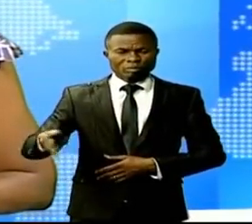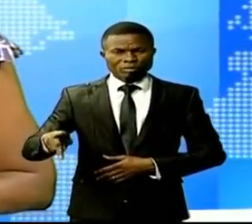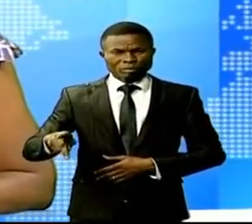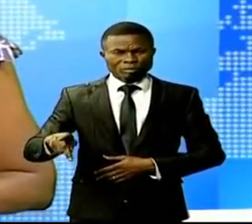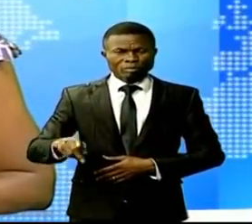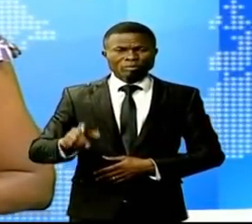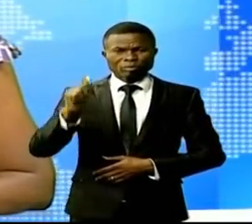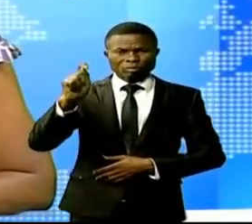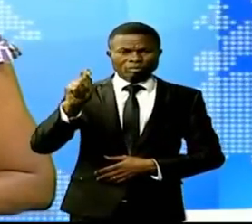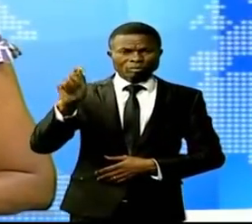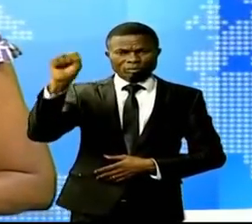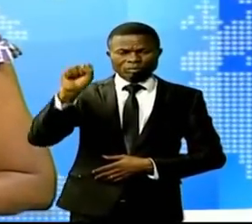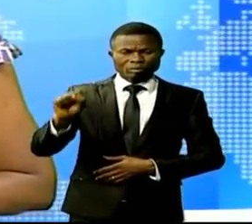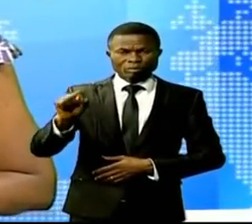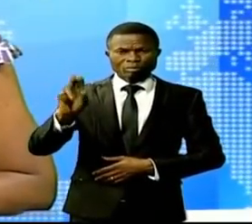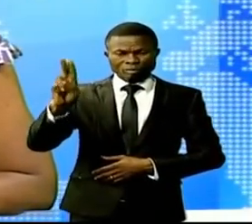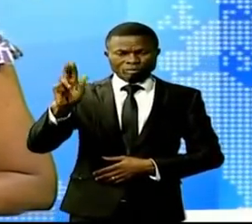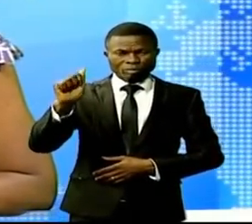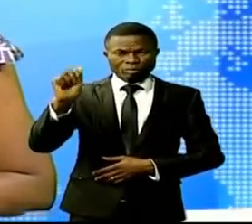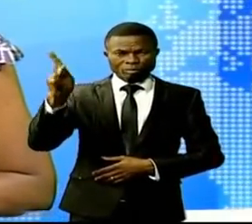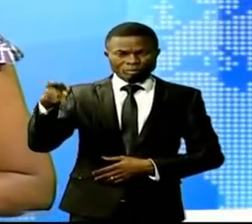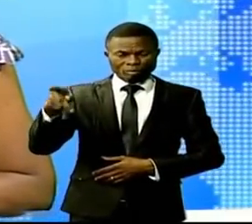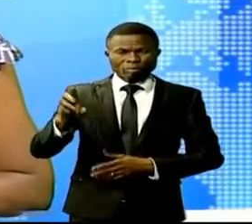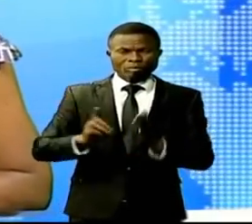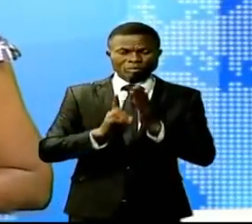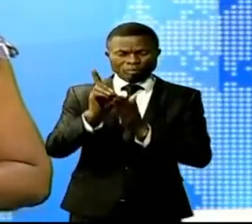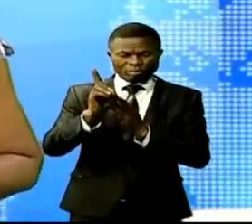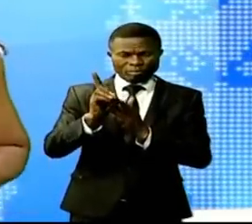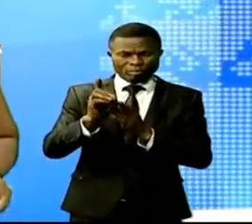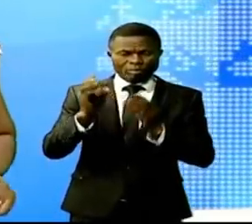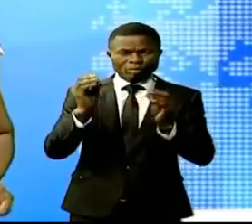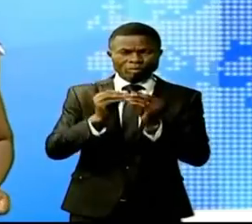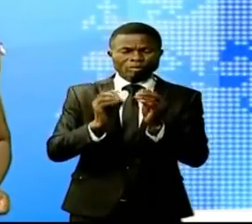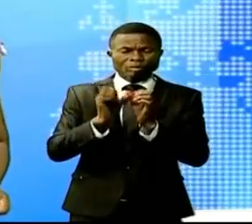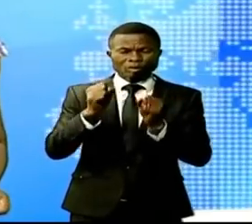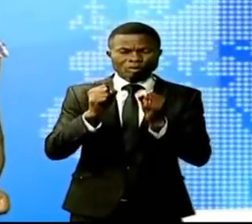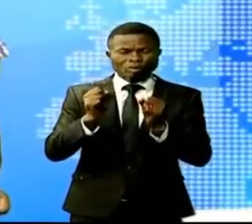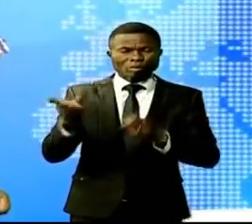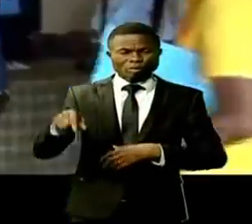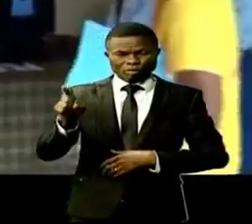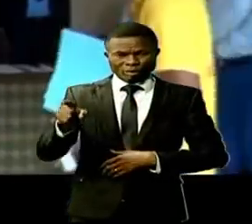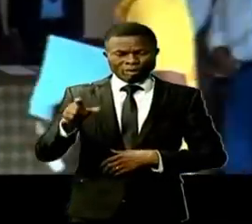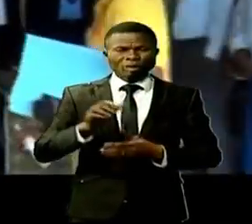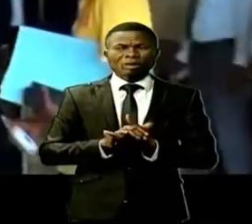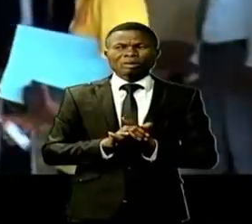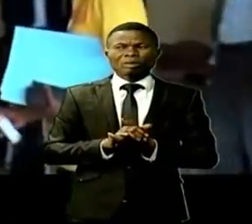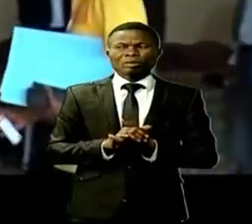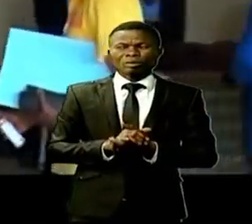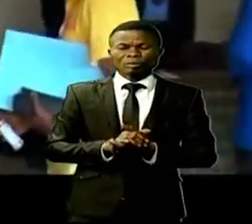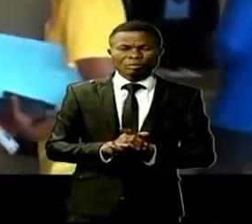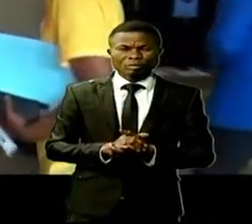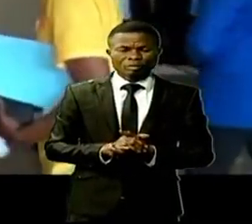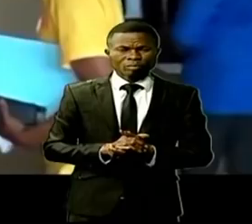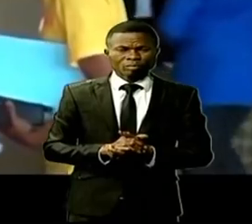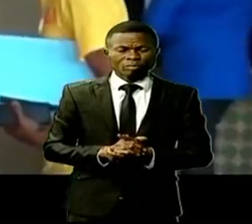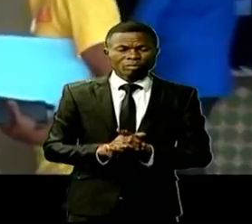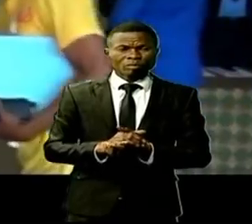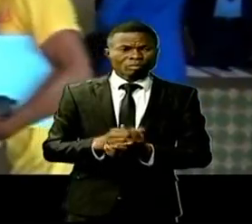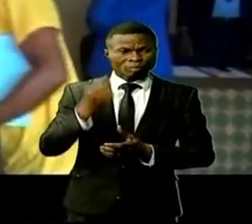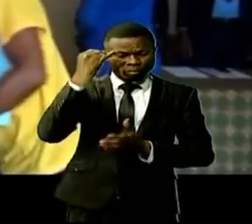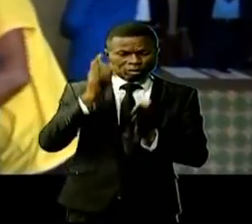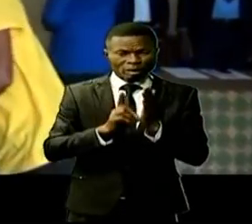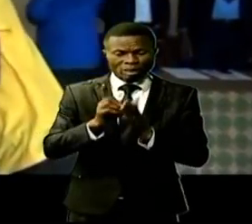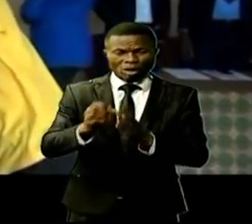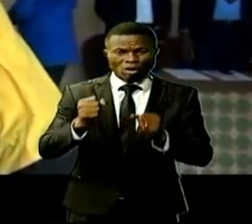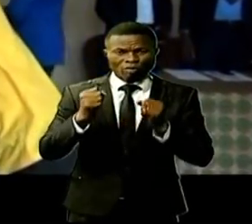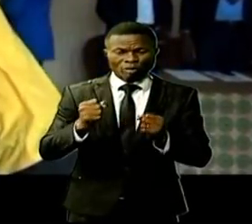la Choapa pour parler de l'atelier sur le développement durable de cette province. Choapa sur la voie de développement durable,